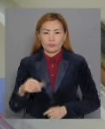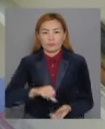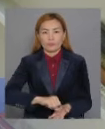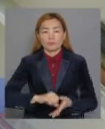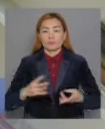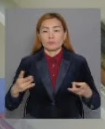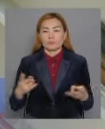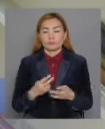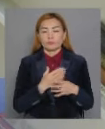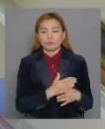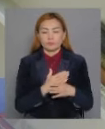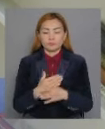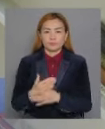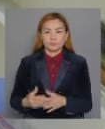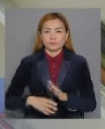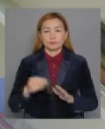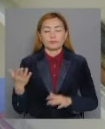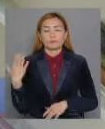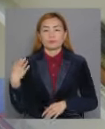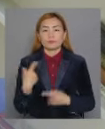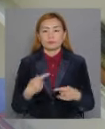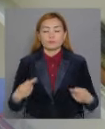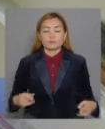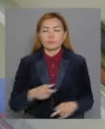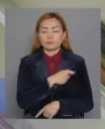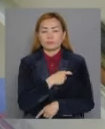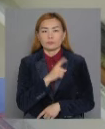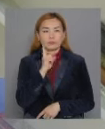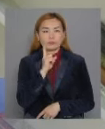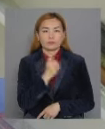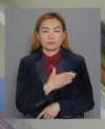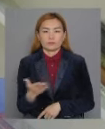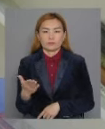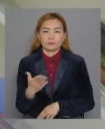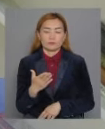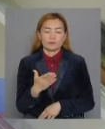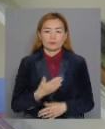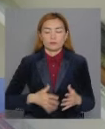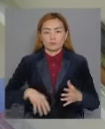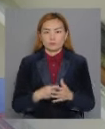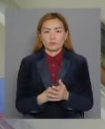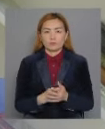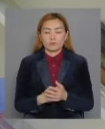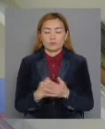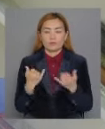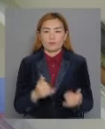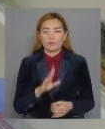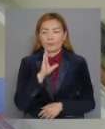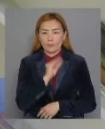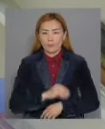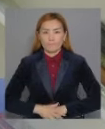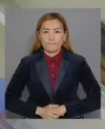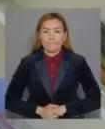Себебі сайлауға дейін біраз депутаттар жастардың арасында жүретте, осы уақытқа дейін солай болған. Сайлаудан кейін